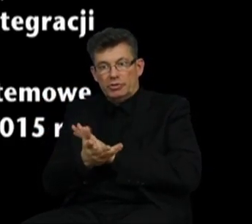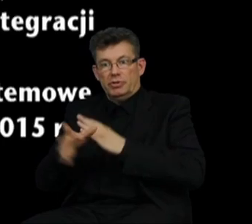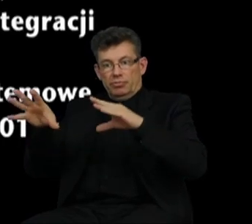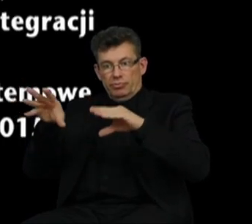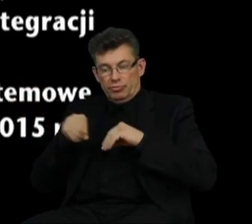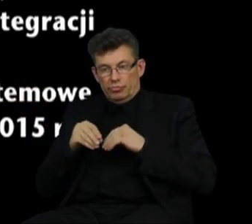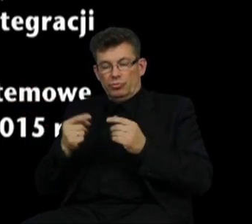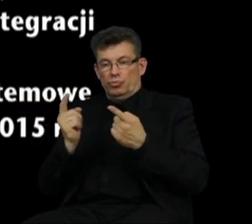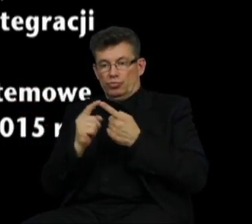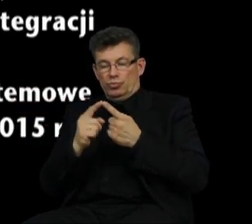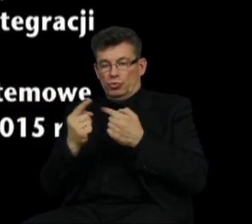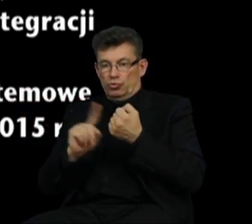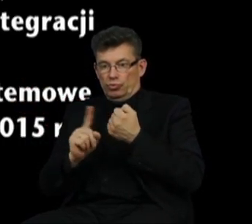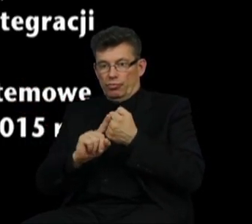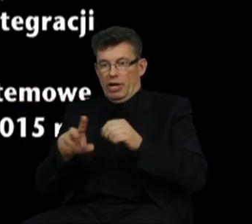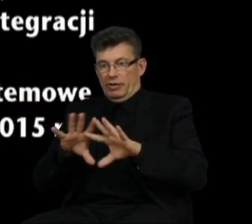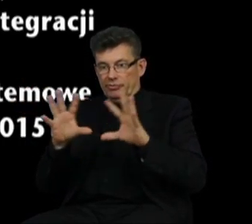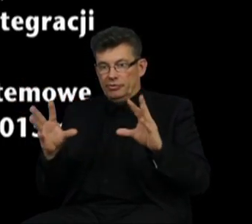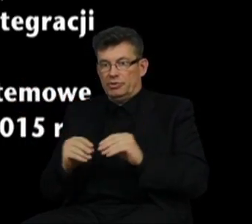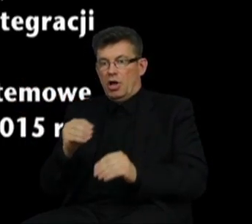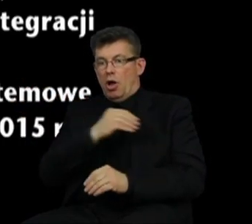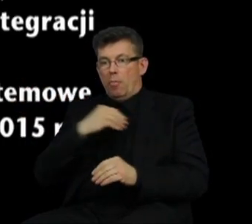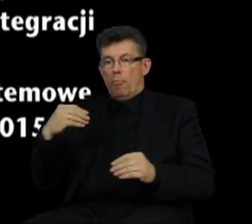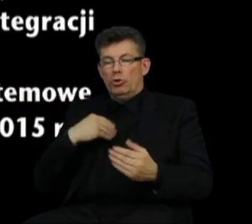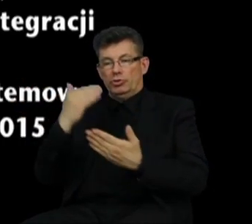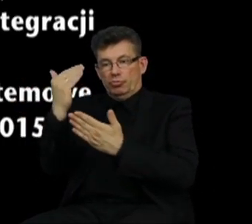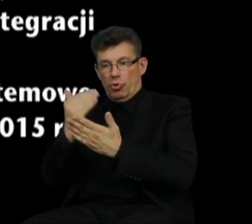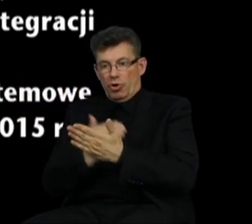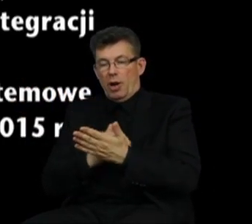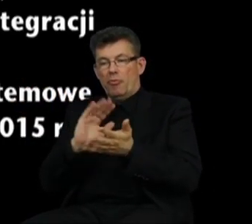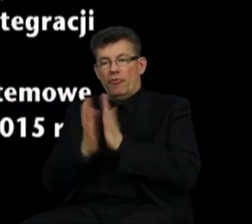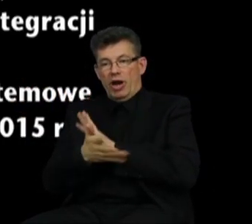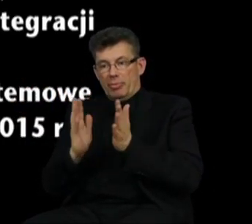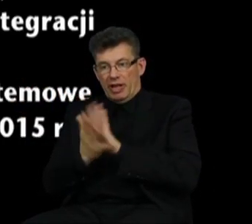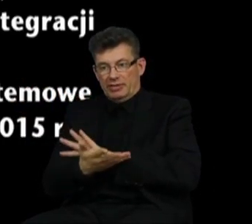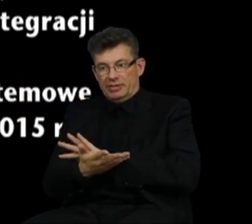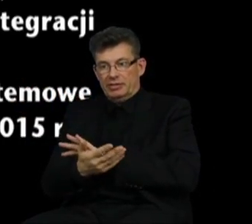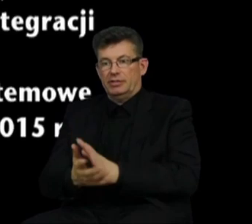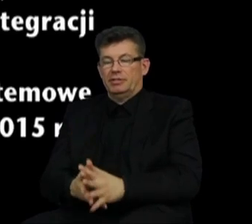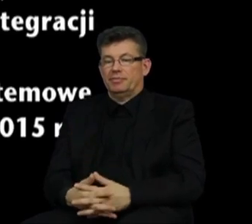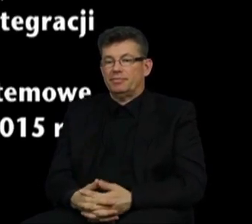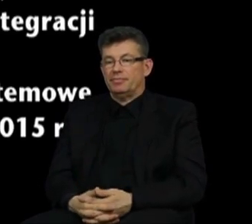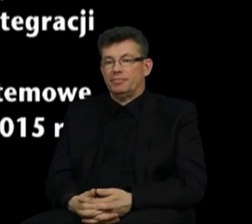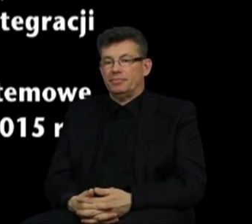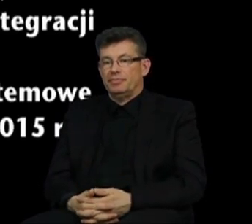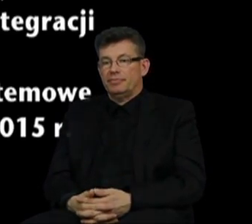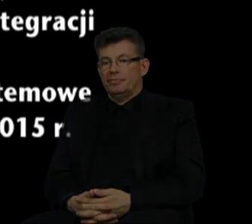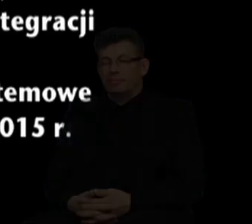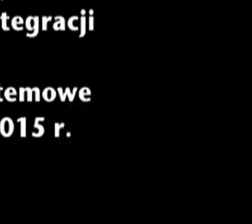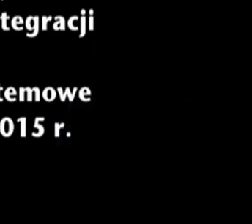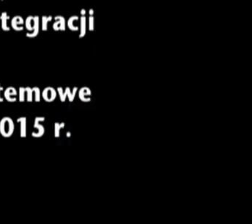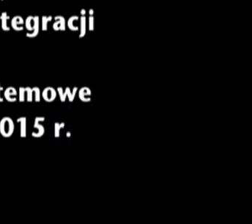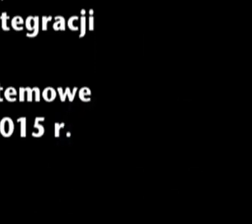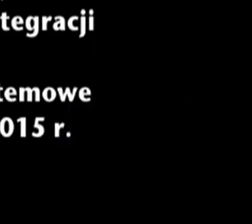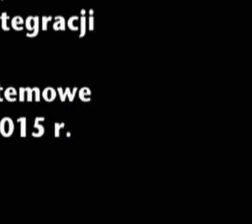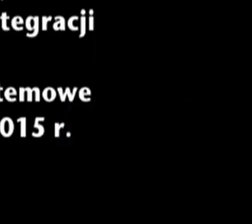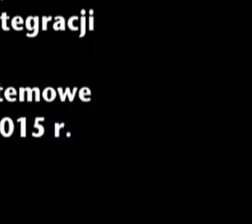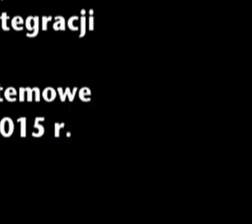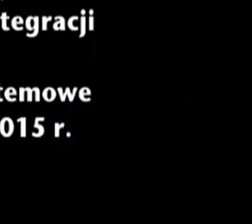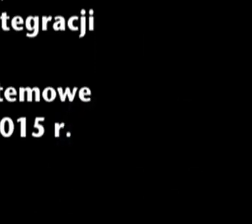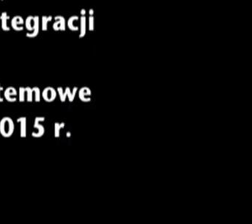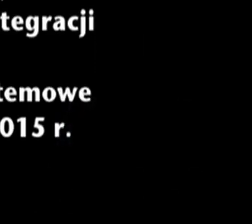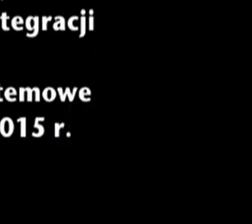działania 1-3 Ogólnopolskie Programy Integracji i Aktywizacji Zawodowej, poddziałania 1-3-6 PFRON Projekty